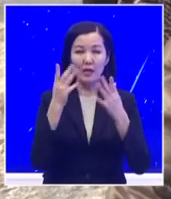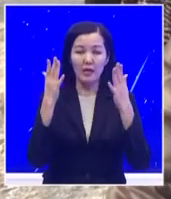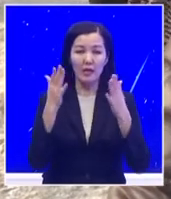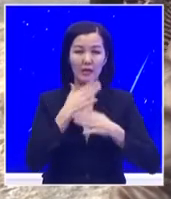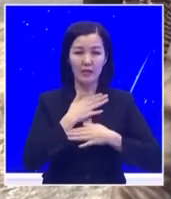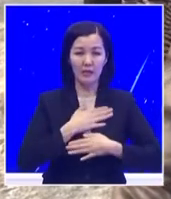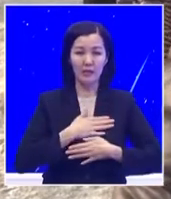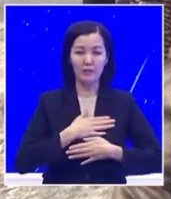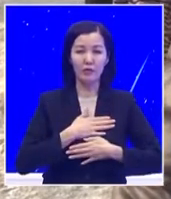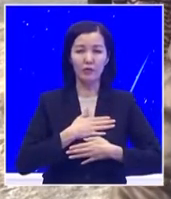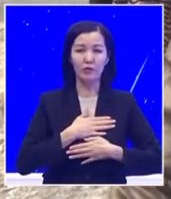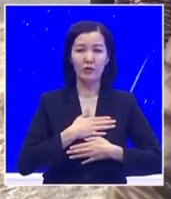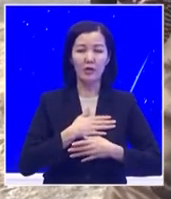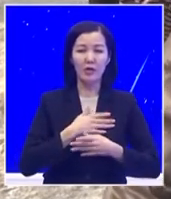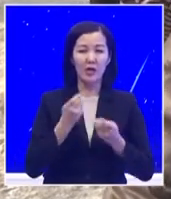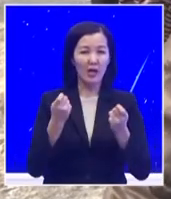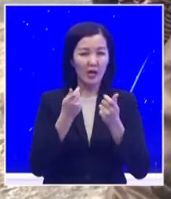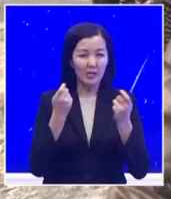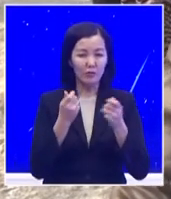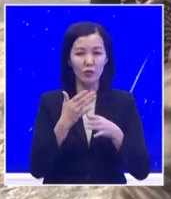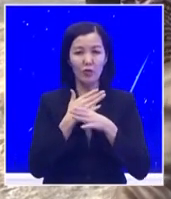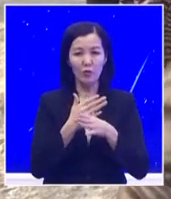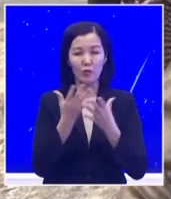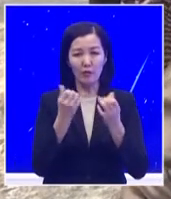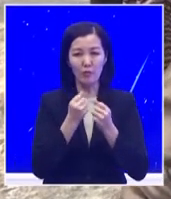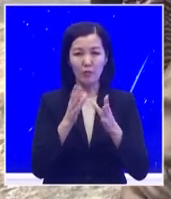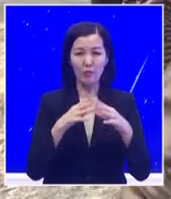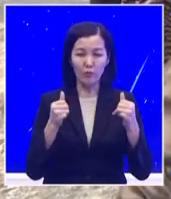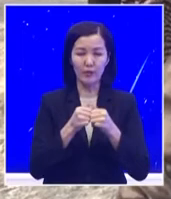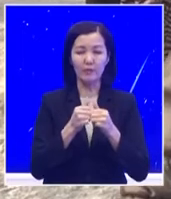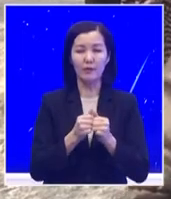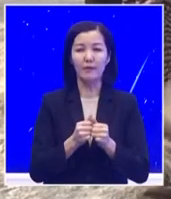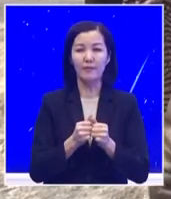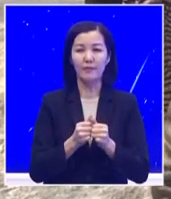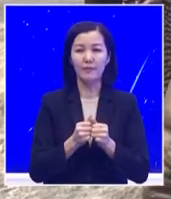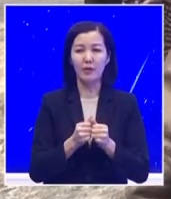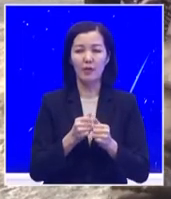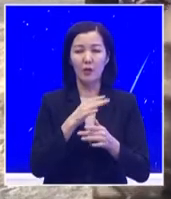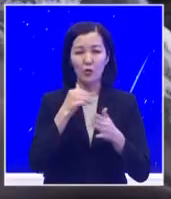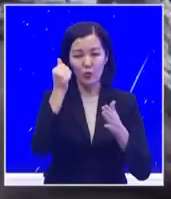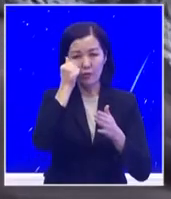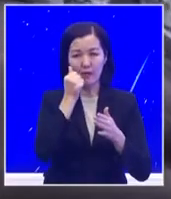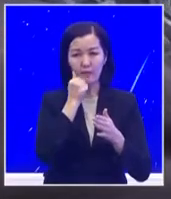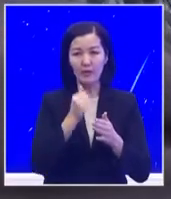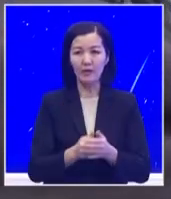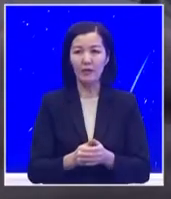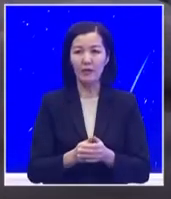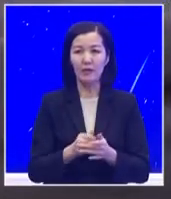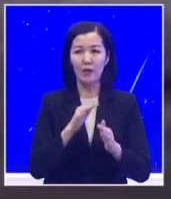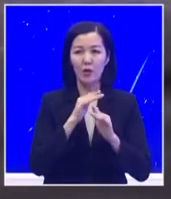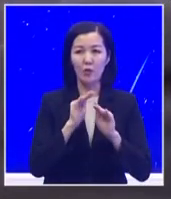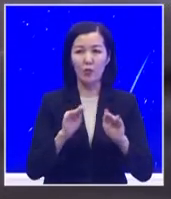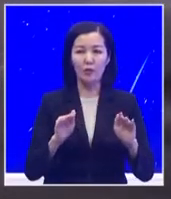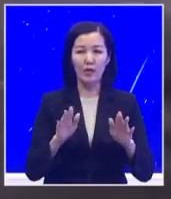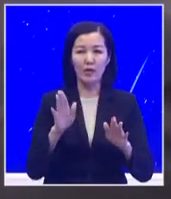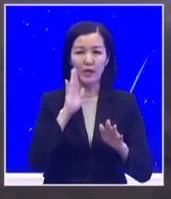болсын. Бұл да болса әйтеуір көмек қой, кішкене болса да бала шағамызға. Көп-көп рахмет. Көп балалы аналар, содан